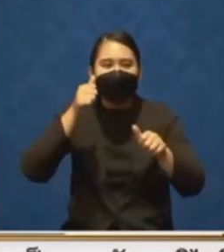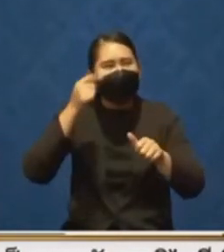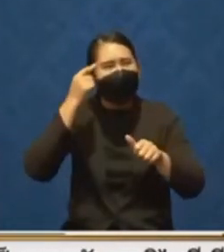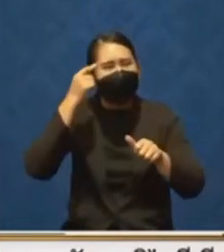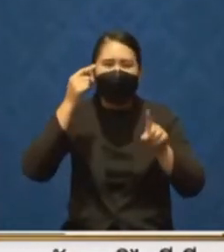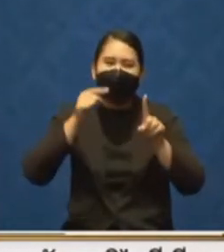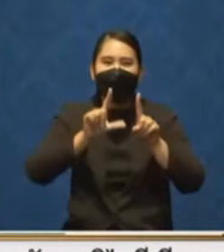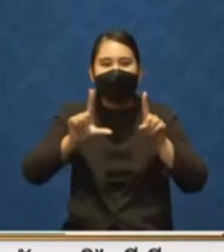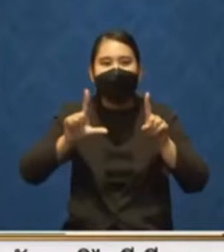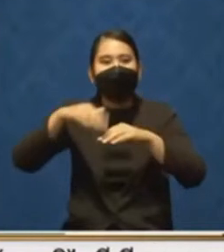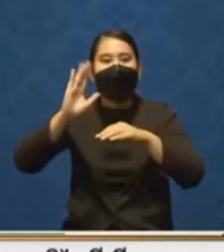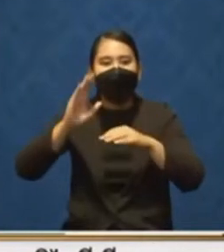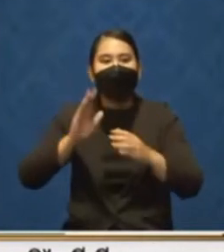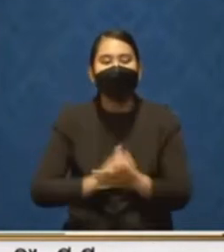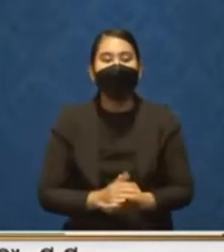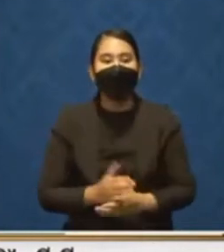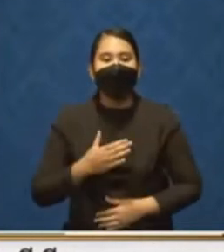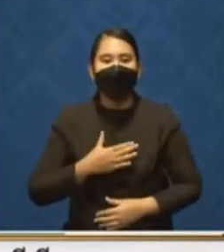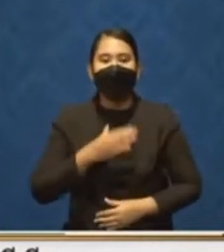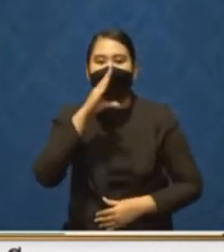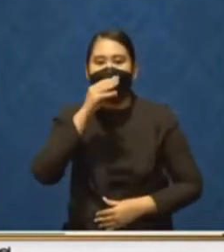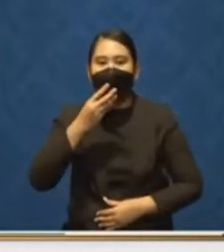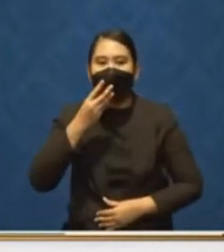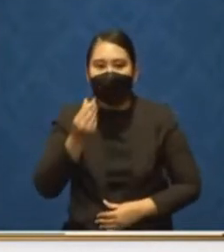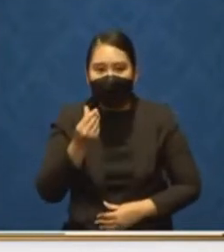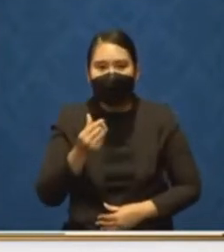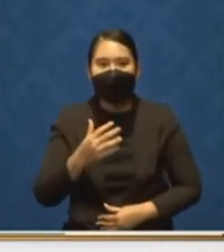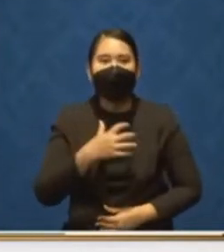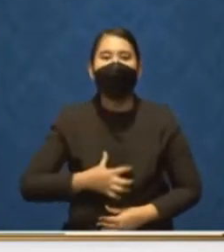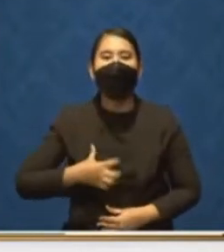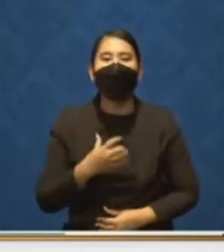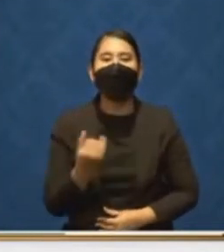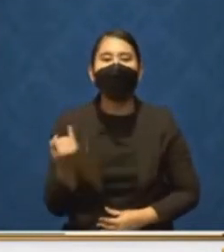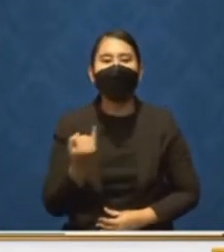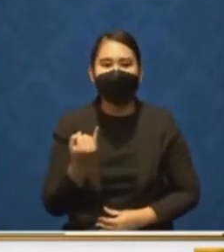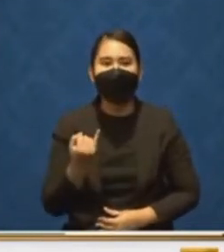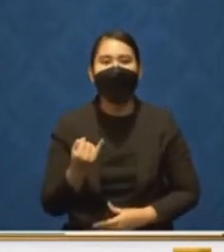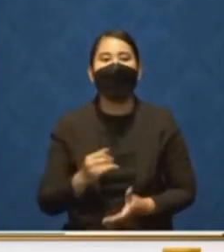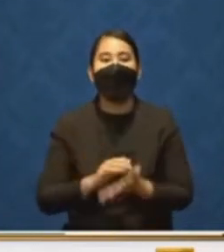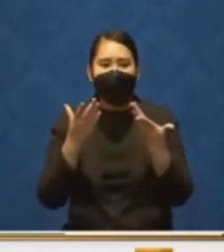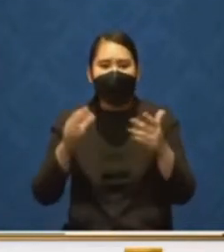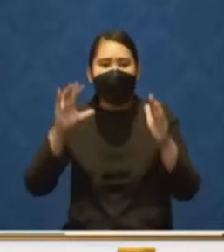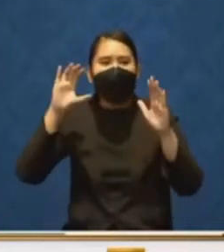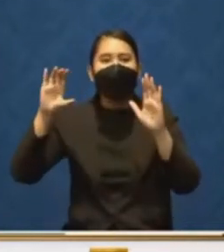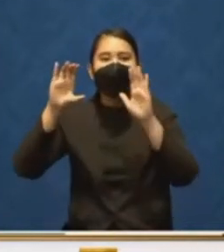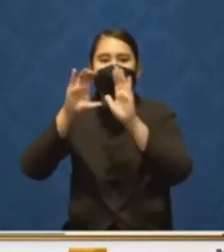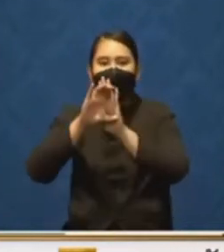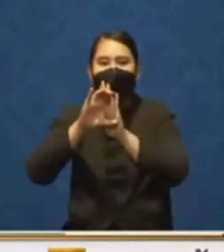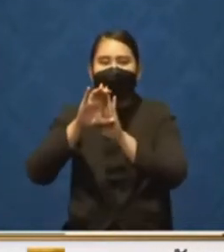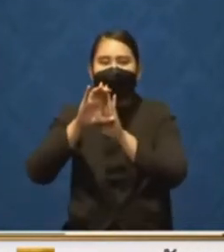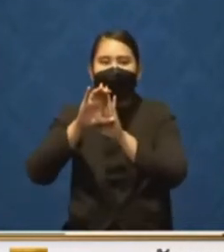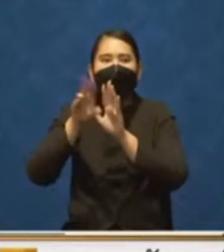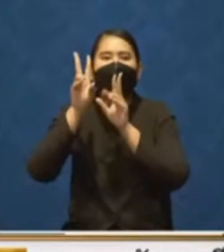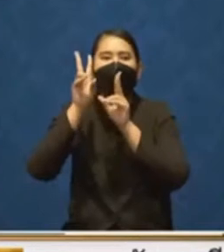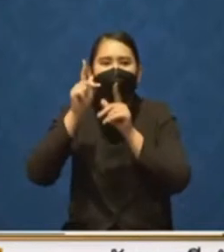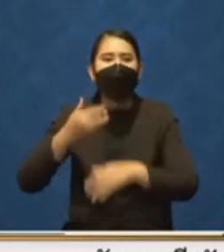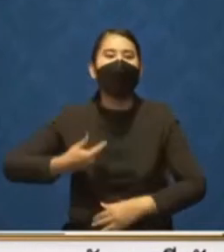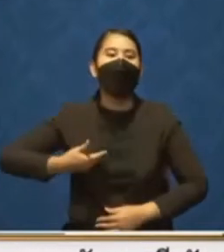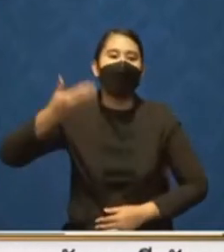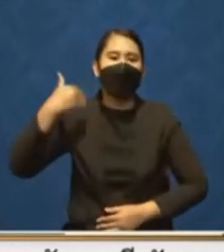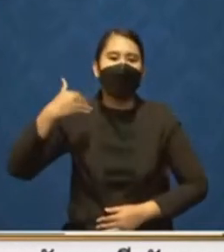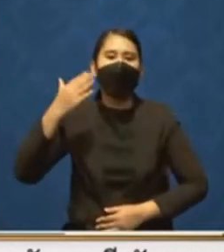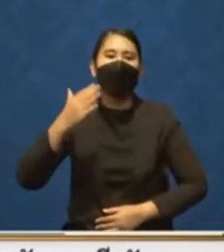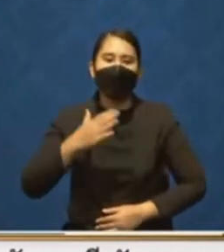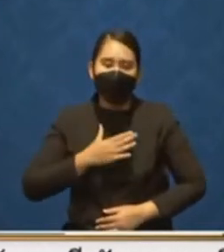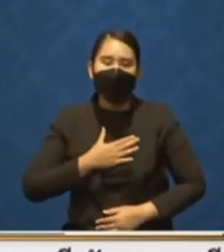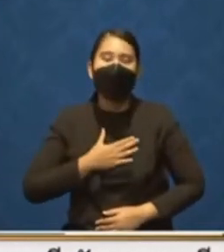นะคะนั้นผมก็เร็วไปหน่อยอารมณ์ก็ไม่ค่อยดีเท่าไหร่วันนั้นนะแล้วภาพที่นั่นบอกอะไรครั้งนั้นเป็นรูปภาพในอดีตพร้อมเดินทำใจ